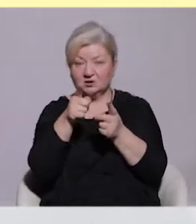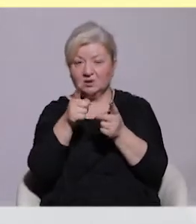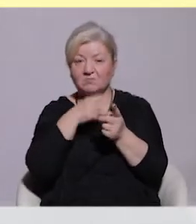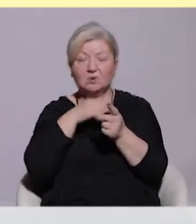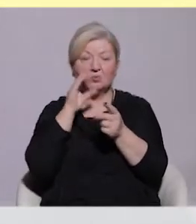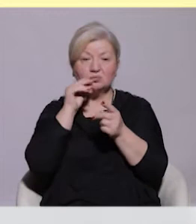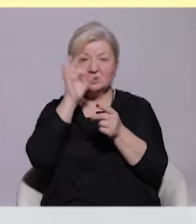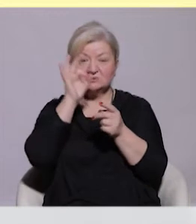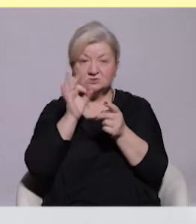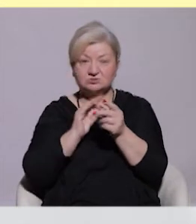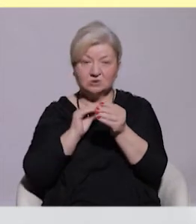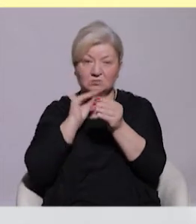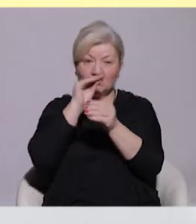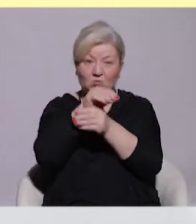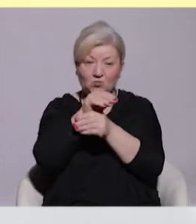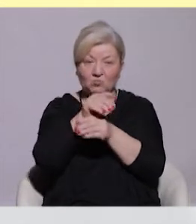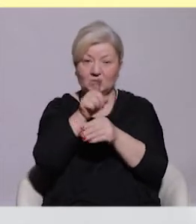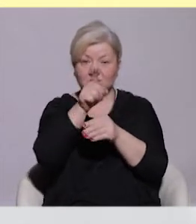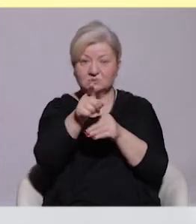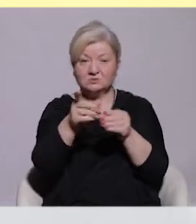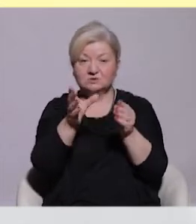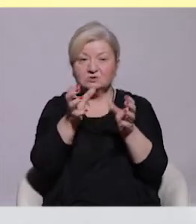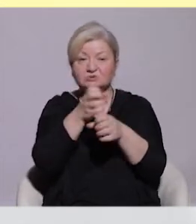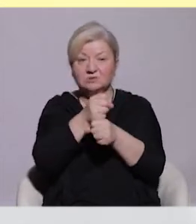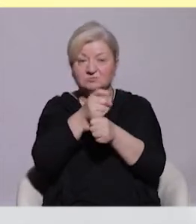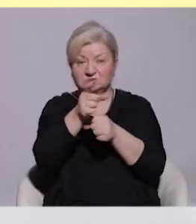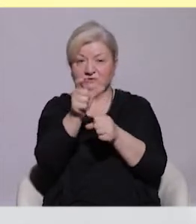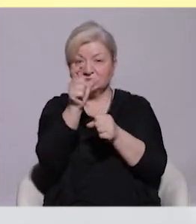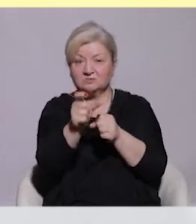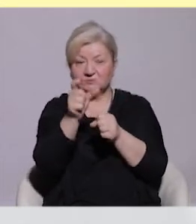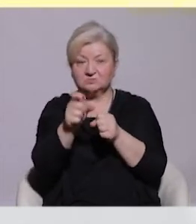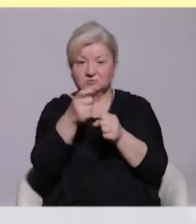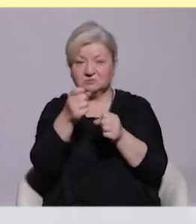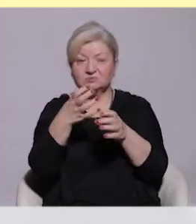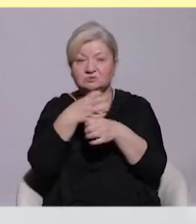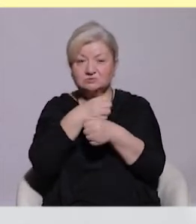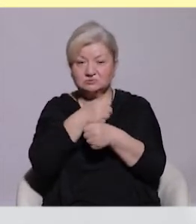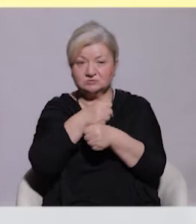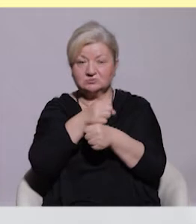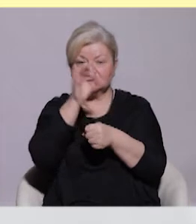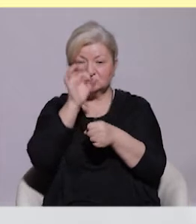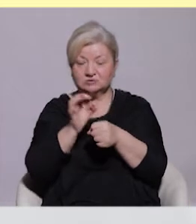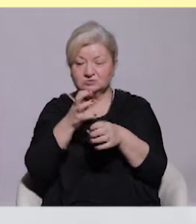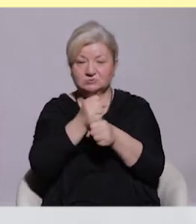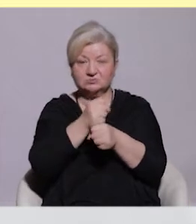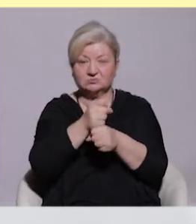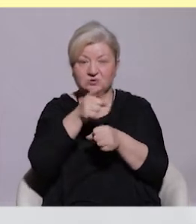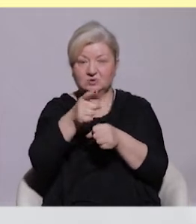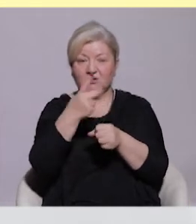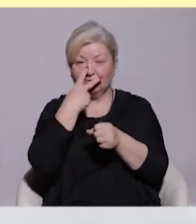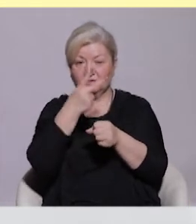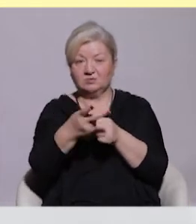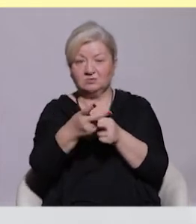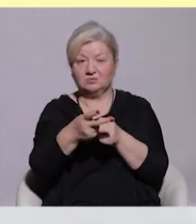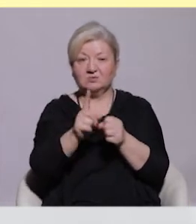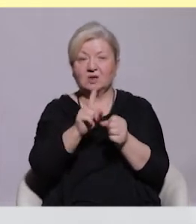გავზარდე, ტალღის სიგრძე შემცირდა, ხო? ამის ანახავად, მოდი შევამცირებ სიხშირეს და ერთხელაც